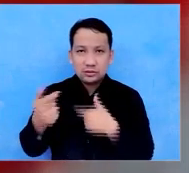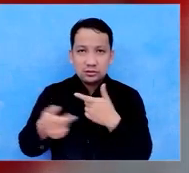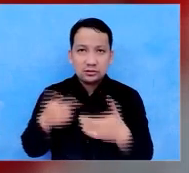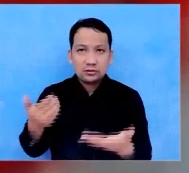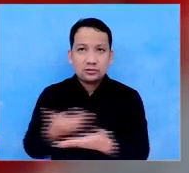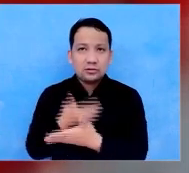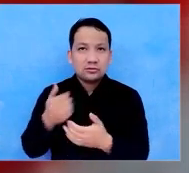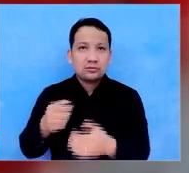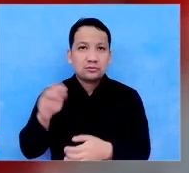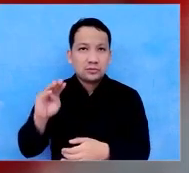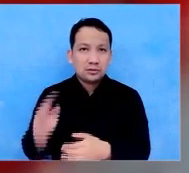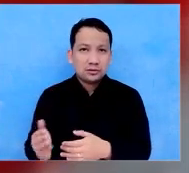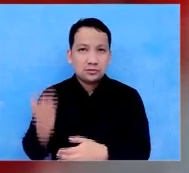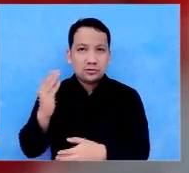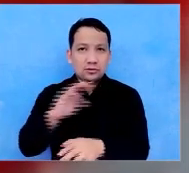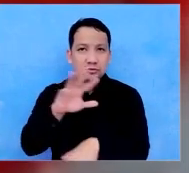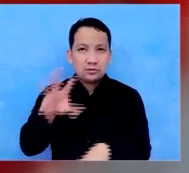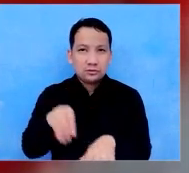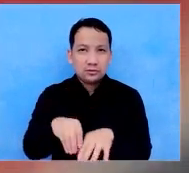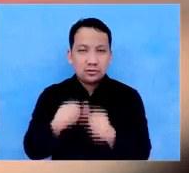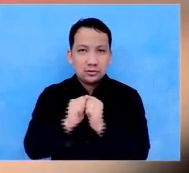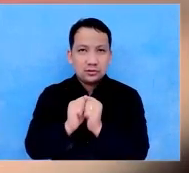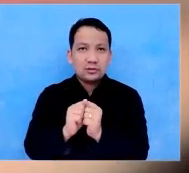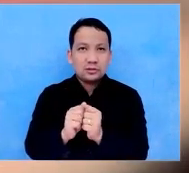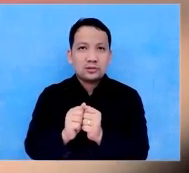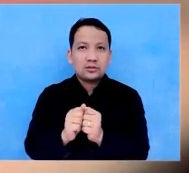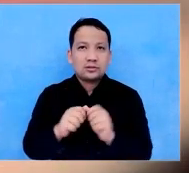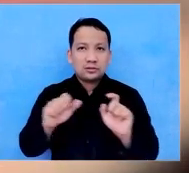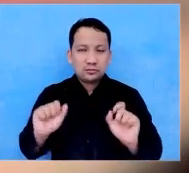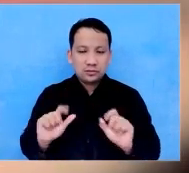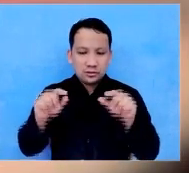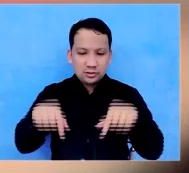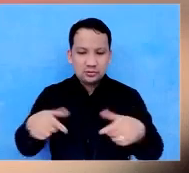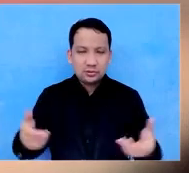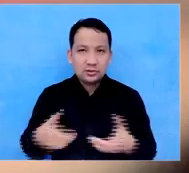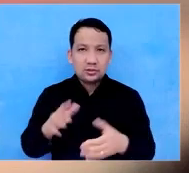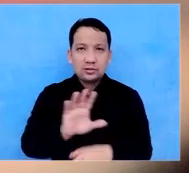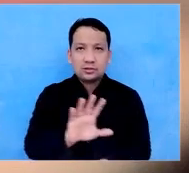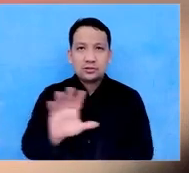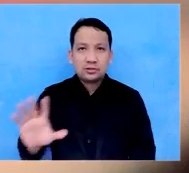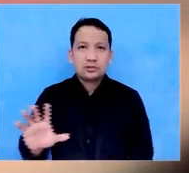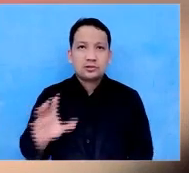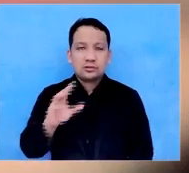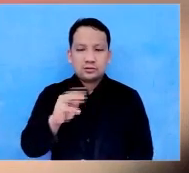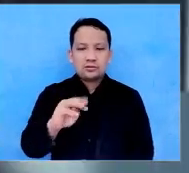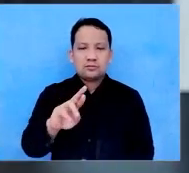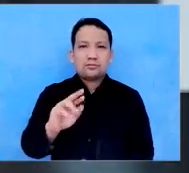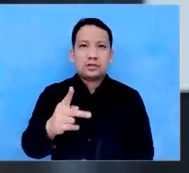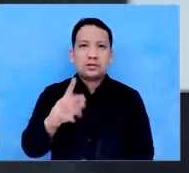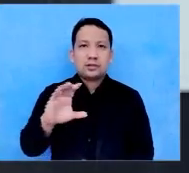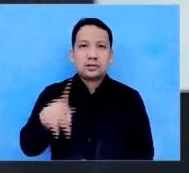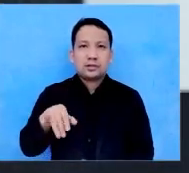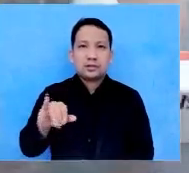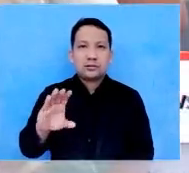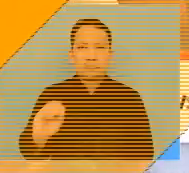ngayong Monday morning, makaka-jamming natin siya. Live rito sa Frontline sa Umaga, Mark Carpio.